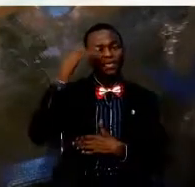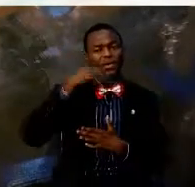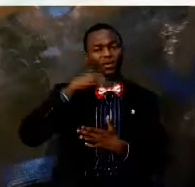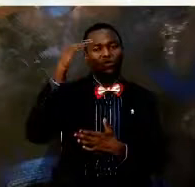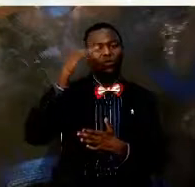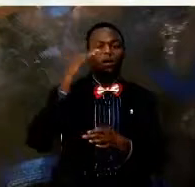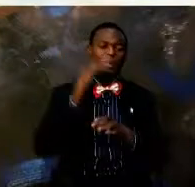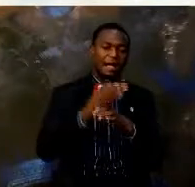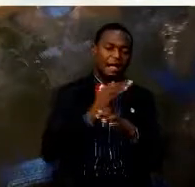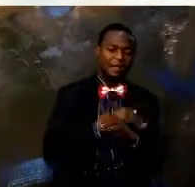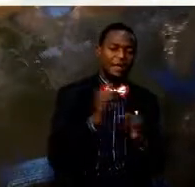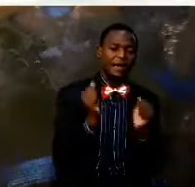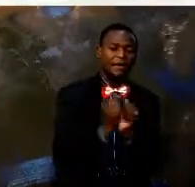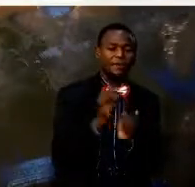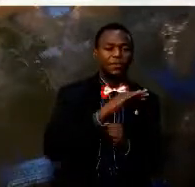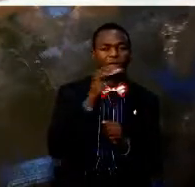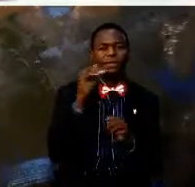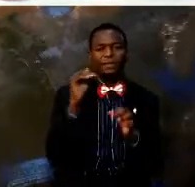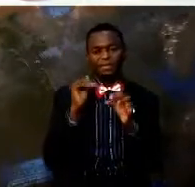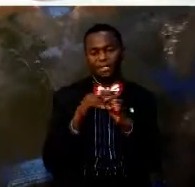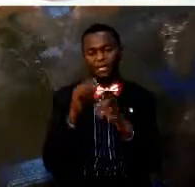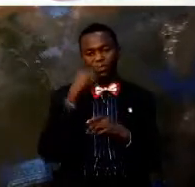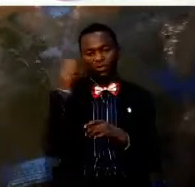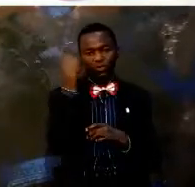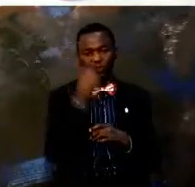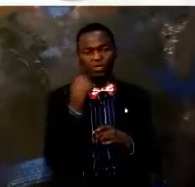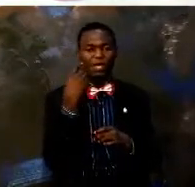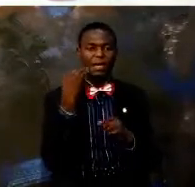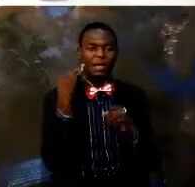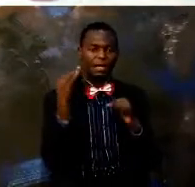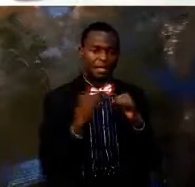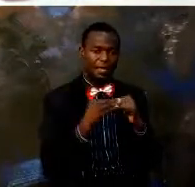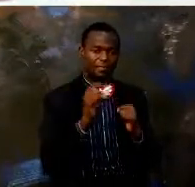ya mambo yote. Mithali sura ya 8 mstari wa 22 hadi